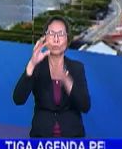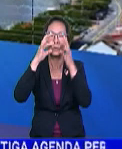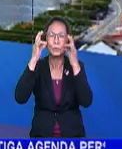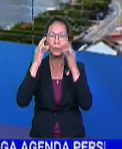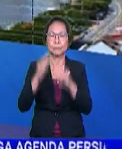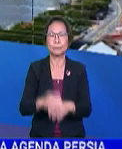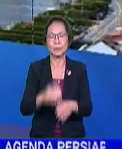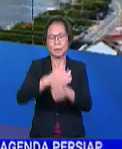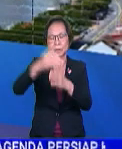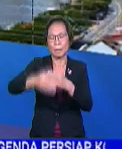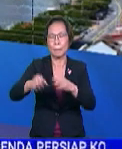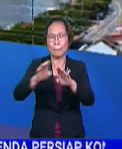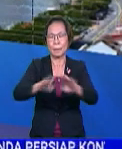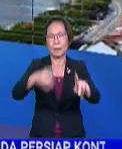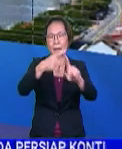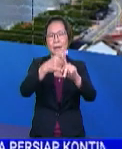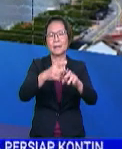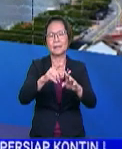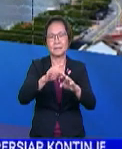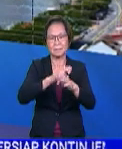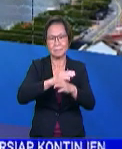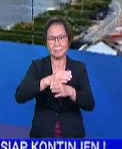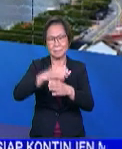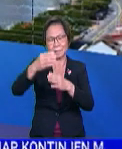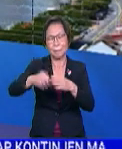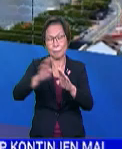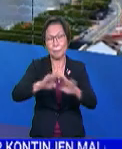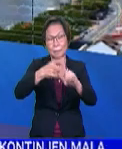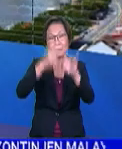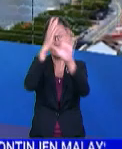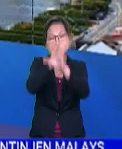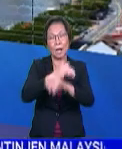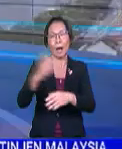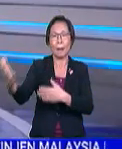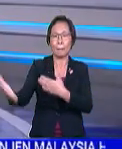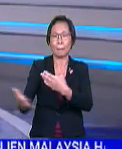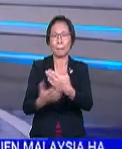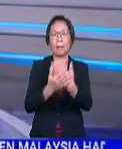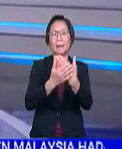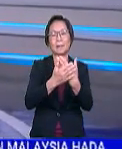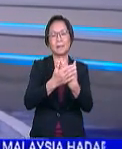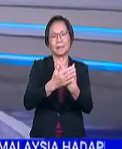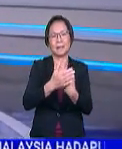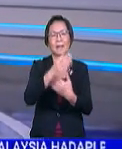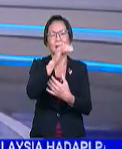Dengan itu, sekian berita dari Sarawak. Kita kembali bersama Ifah dan Libby di Angkasa Puri. Silakan.